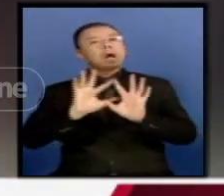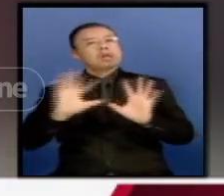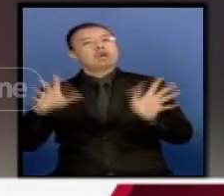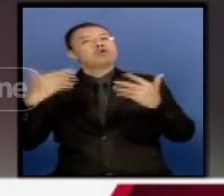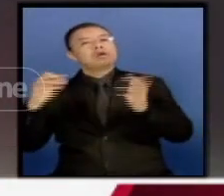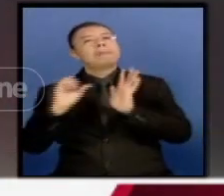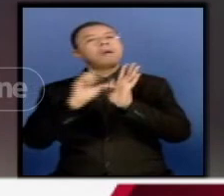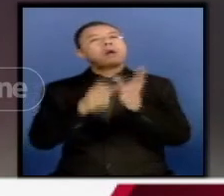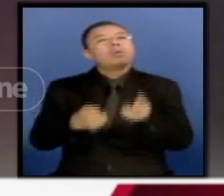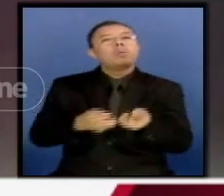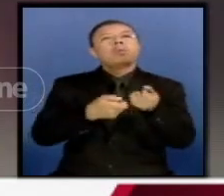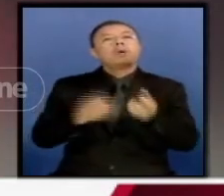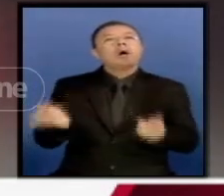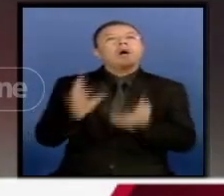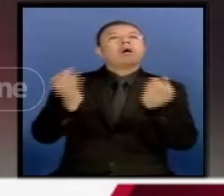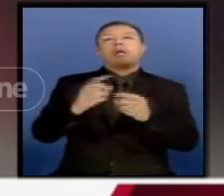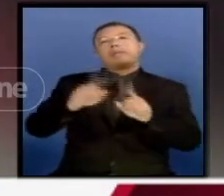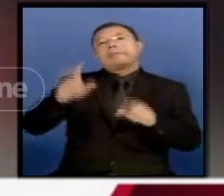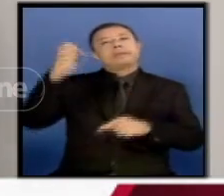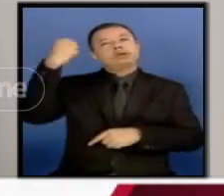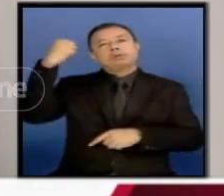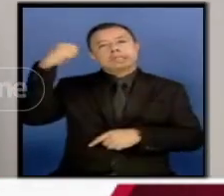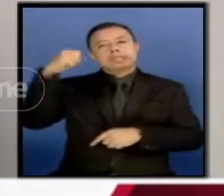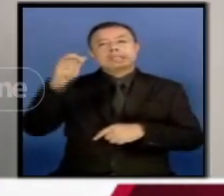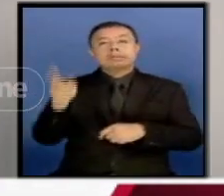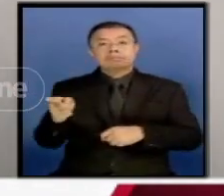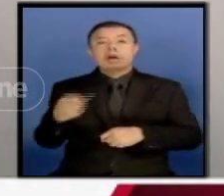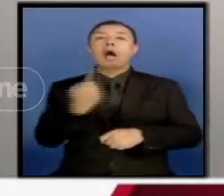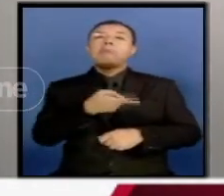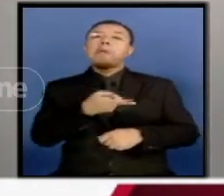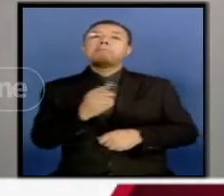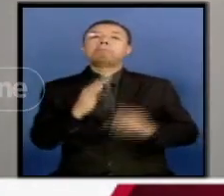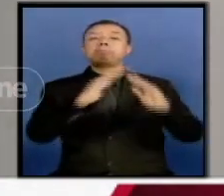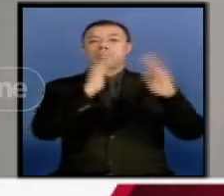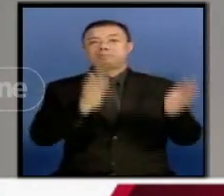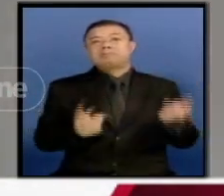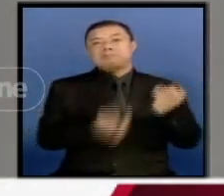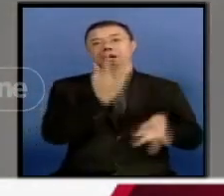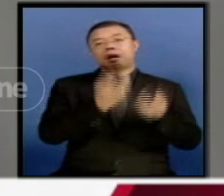alat seadanya. Belum diketahui penyebab terjadinya kebakaran yang